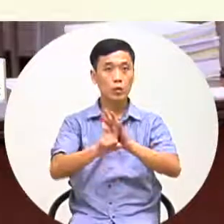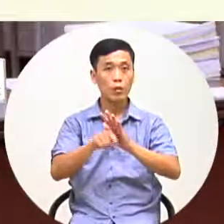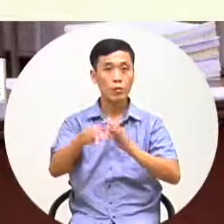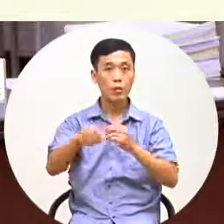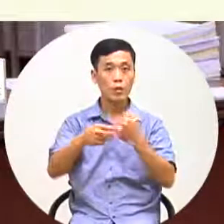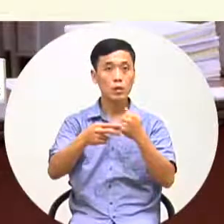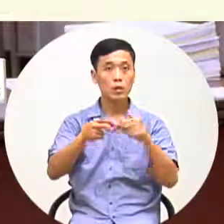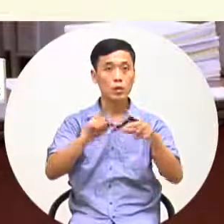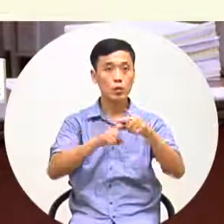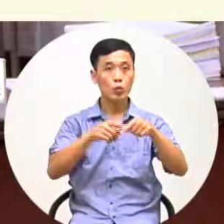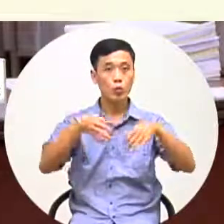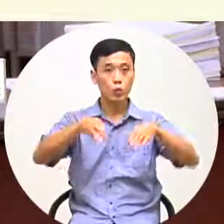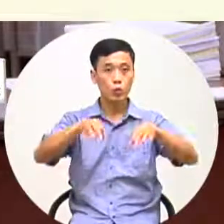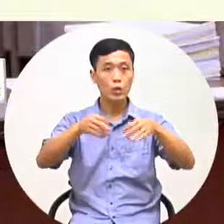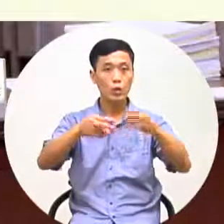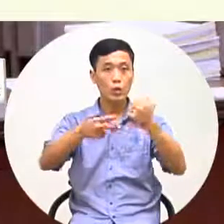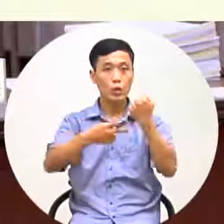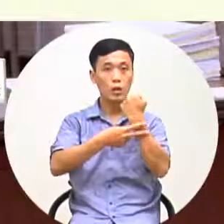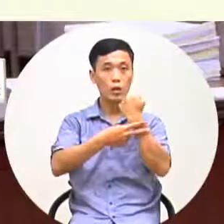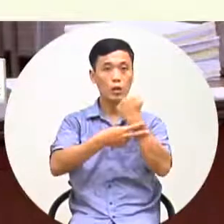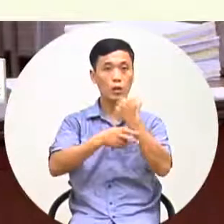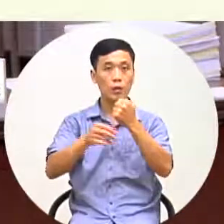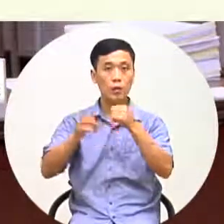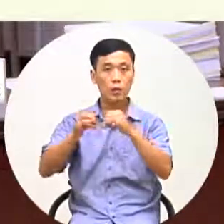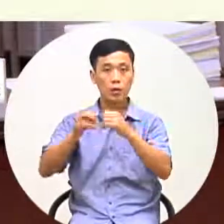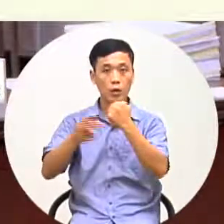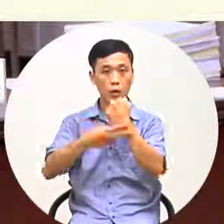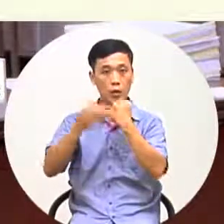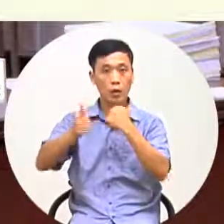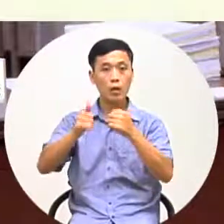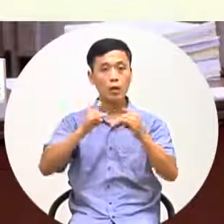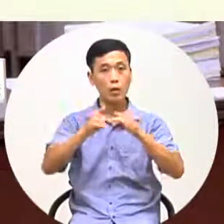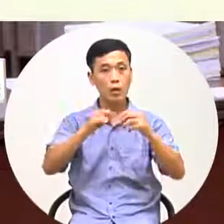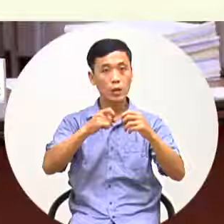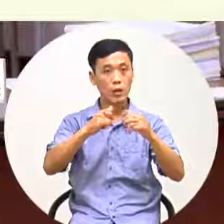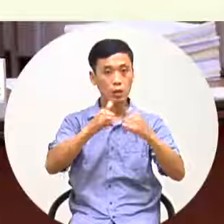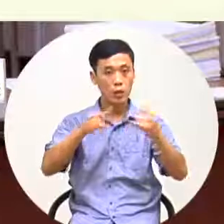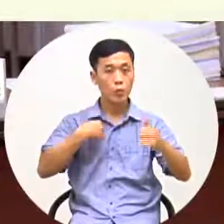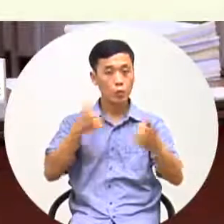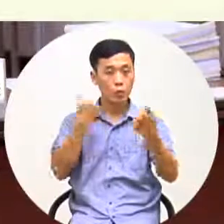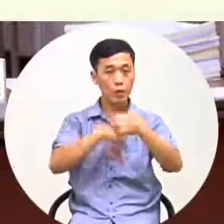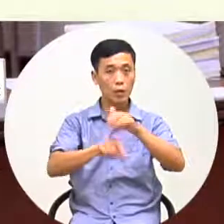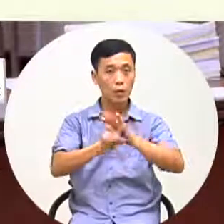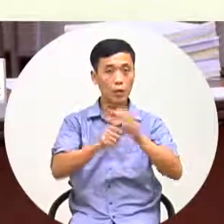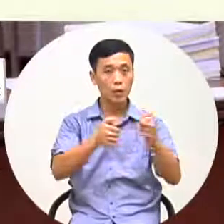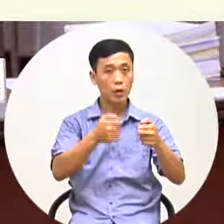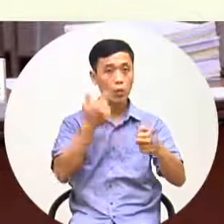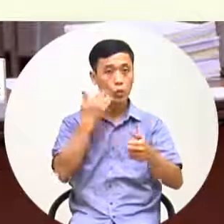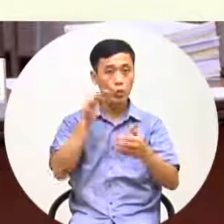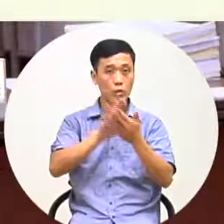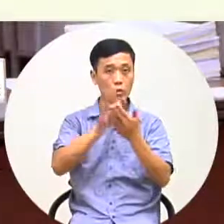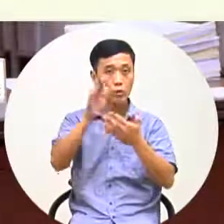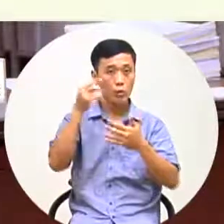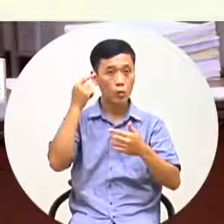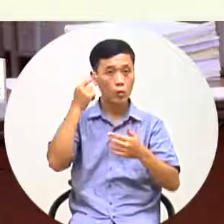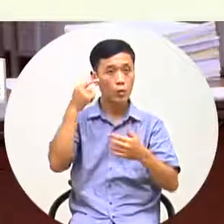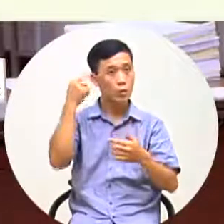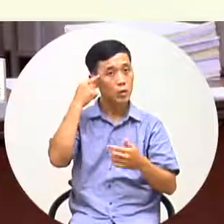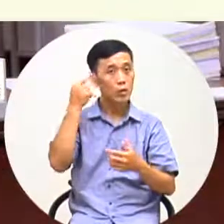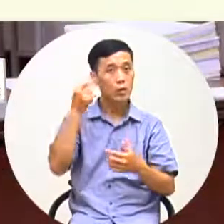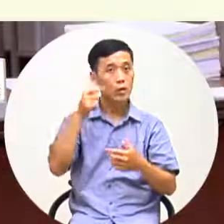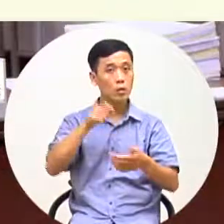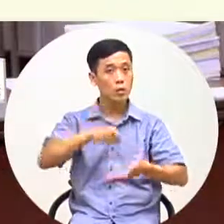里民咧，吼，啊，但是说就是啊，但是相对的咧，啊，变后续啦，需要建设性，对不对？吼，啊，恁哥啊，麻烦着